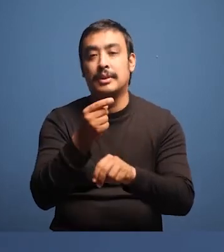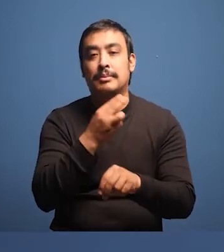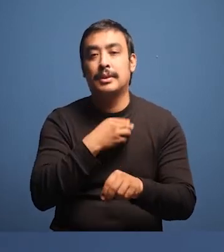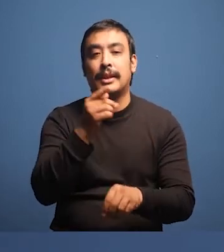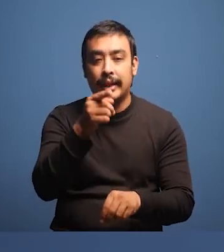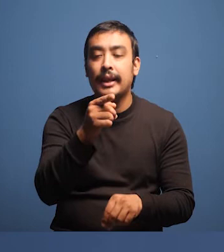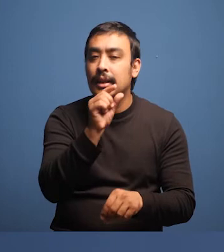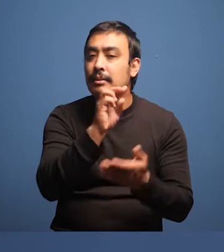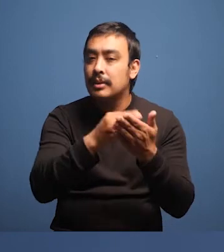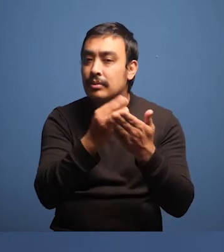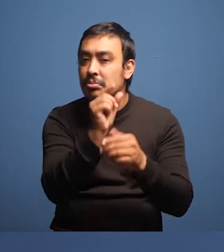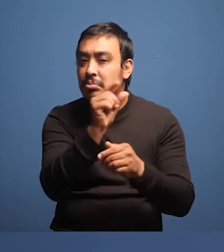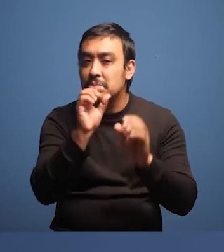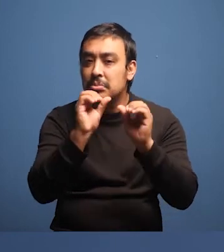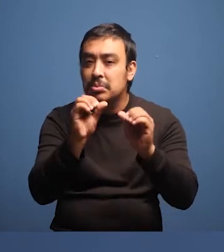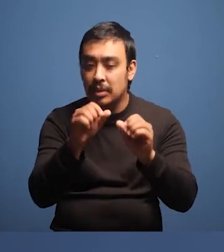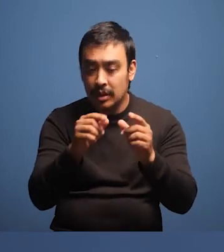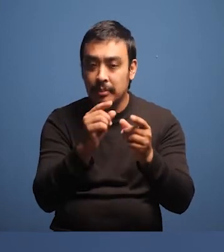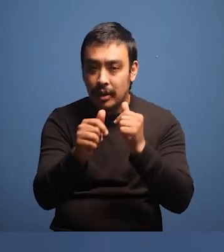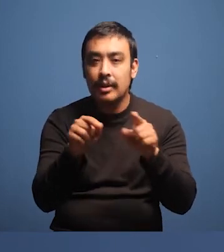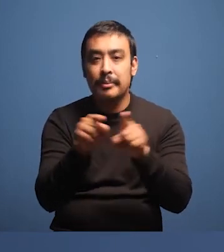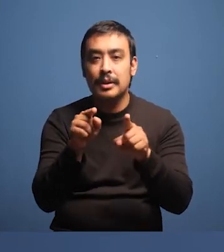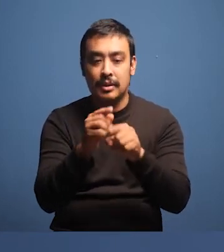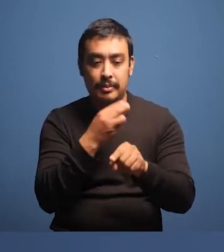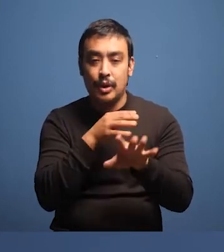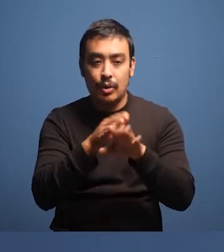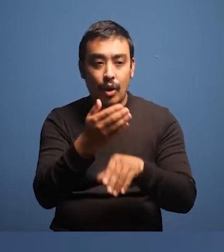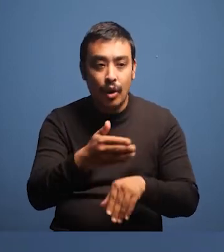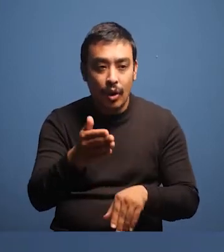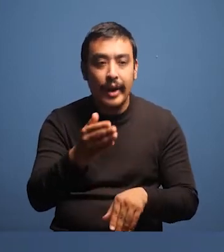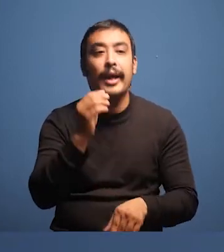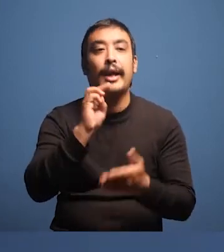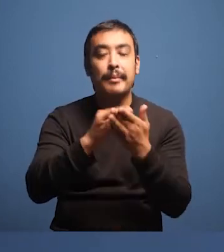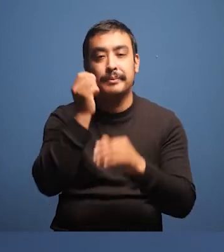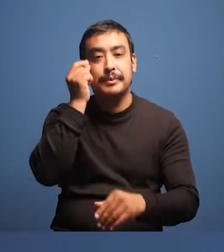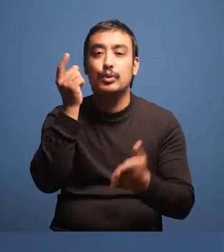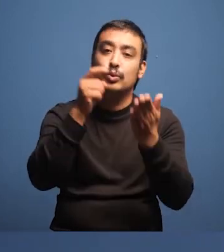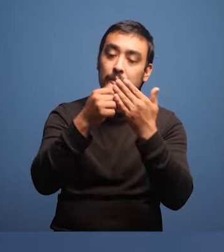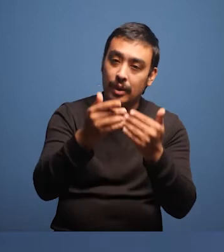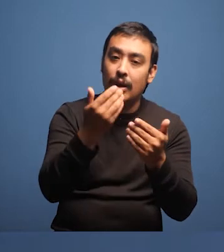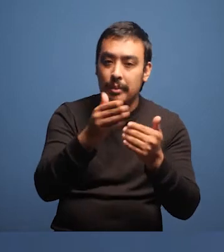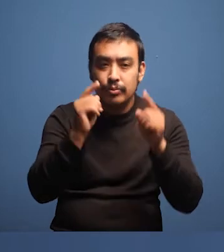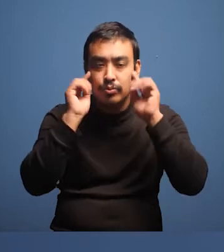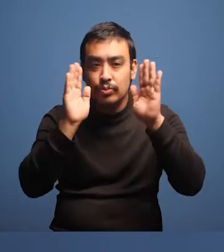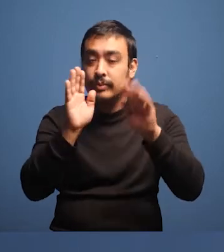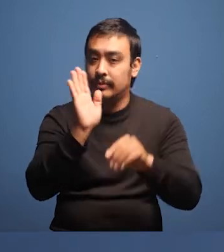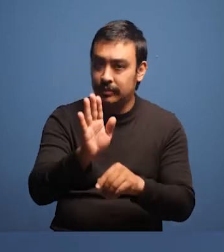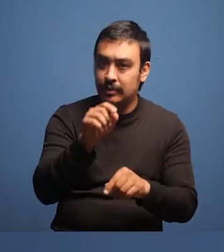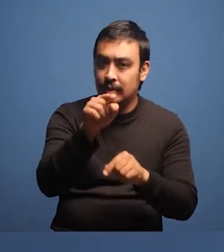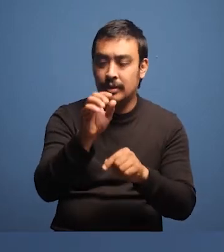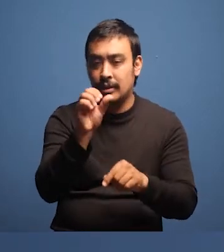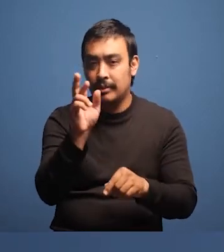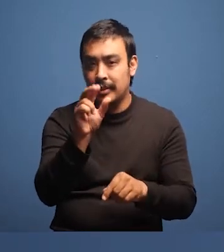स्पिच भनेर भनिरहेछ कि अहिले रिसेन्टली ट्रेन्डमा आएको नि त मान्छेले अब बुझ्दैछ नि त हेट स्पिच भनेको के हो भनेर अब अवेर हुँदैछ नि त हजुरले प्रियङ्का